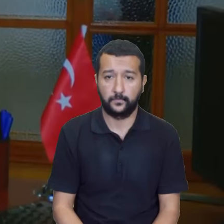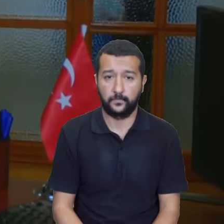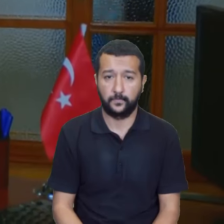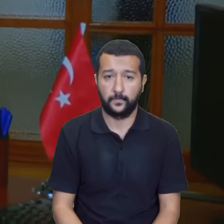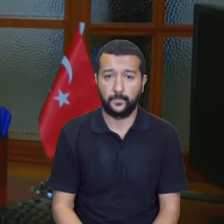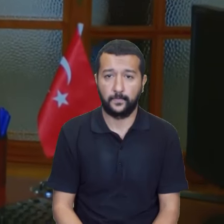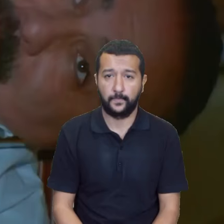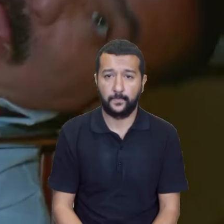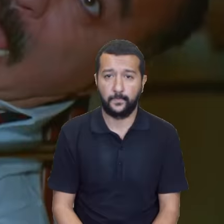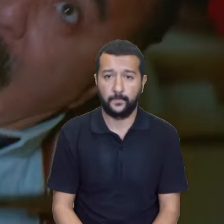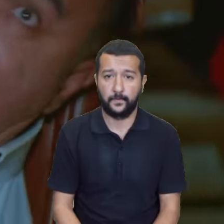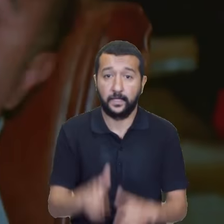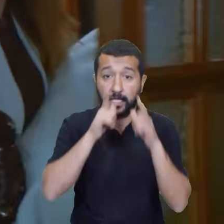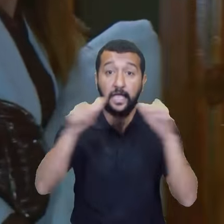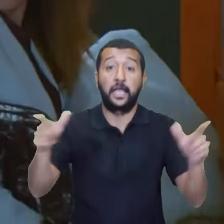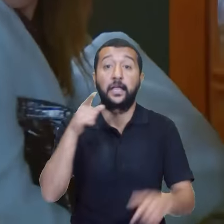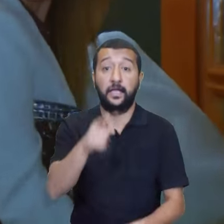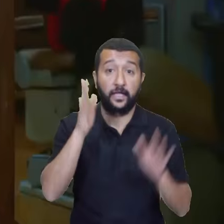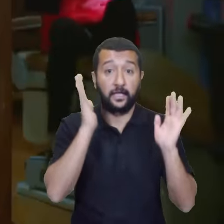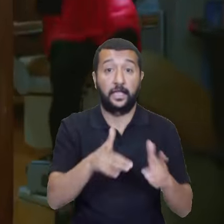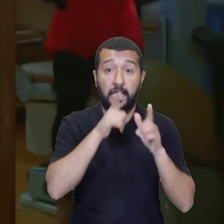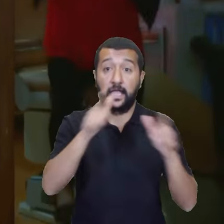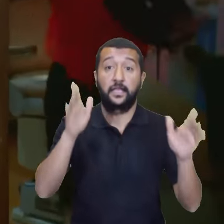Ofisin kapısı açıldı.